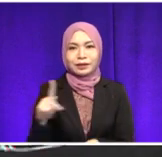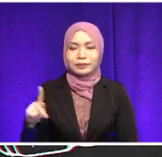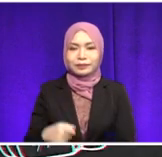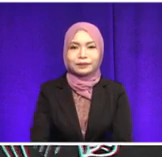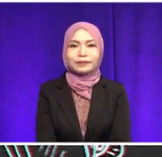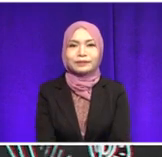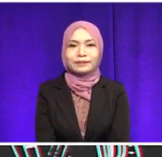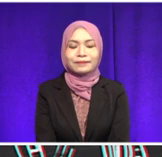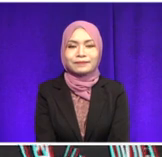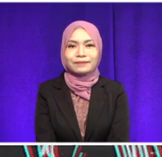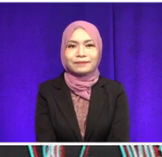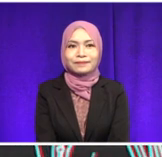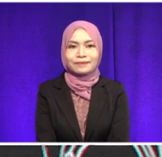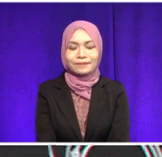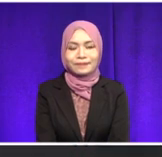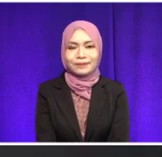berarti